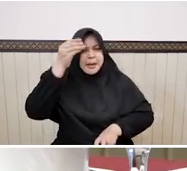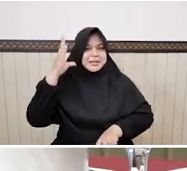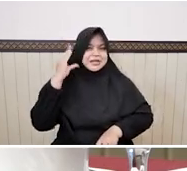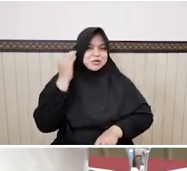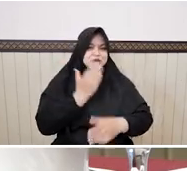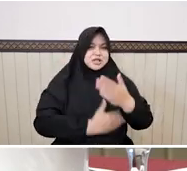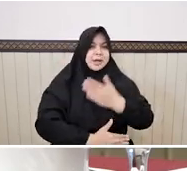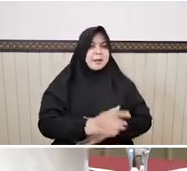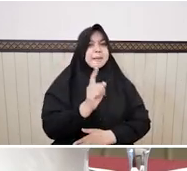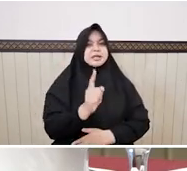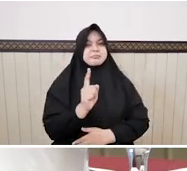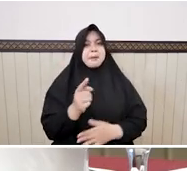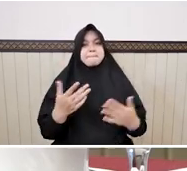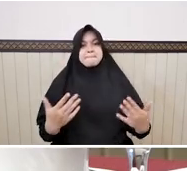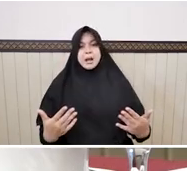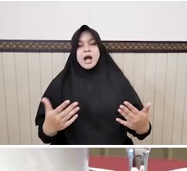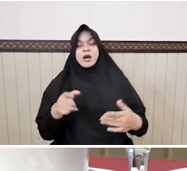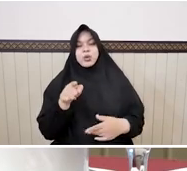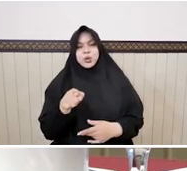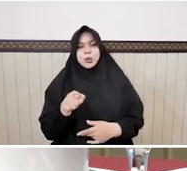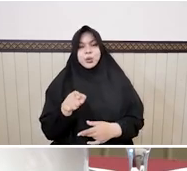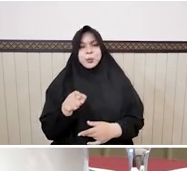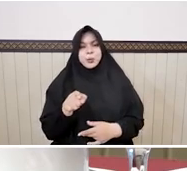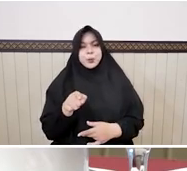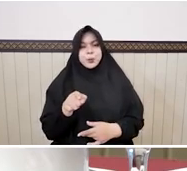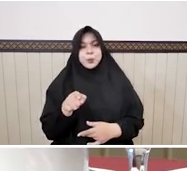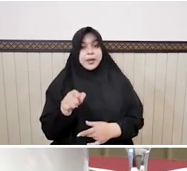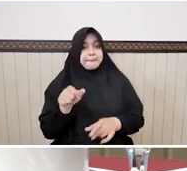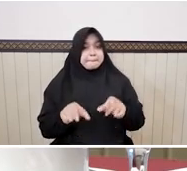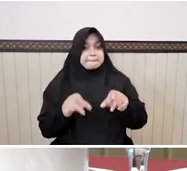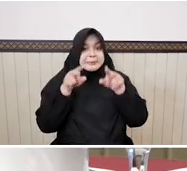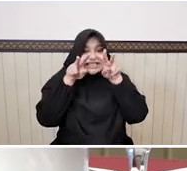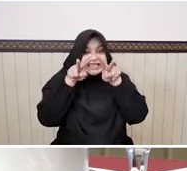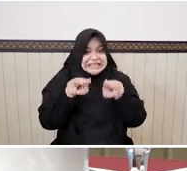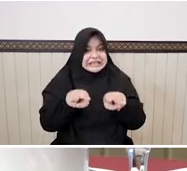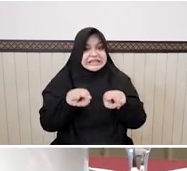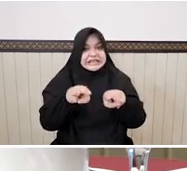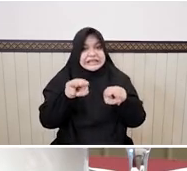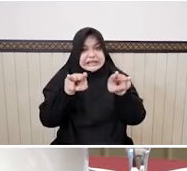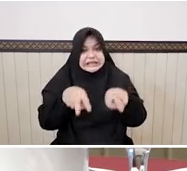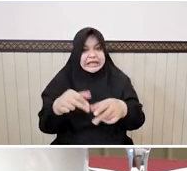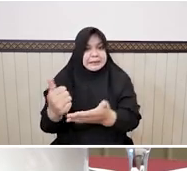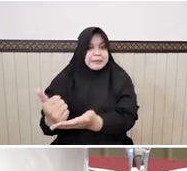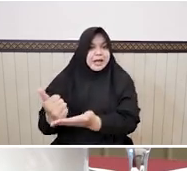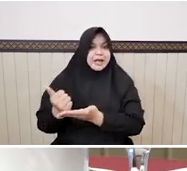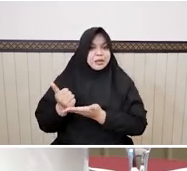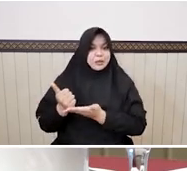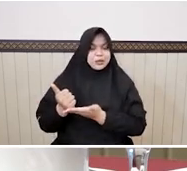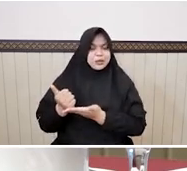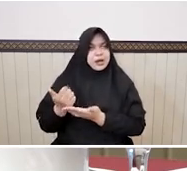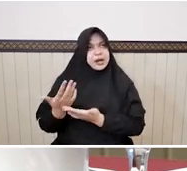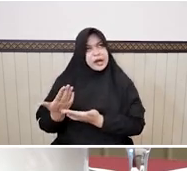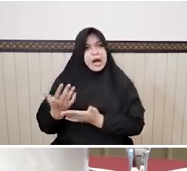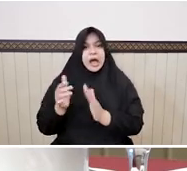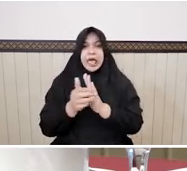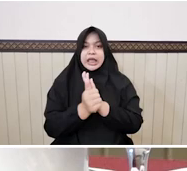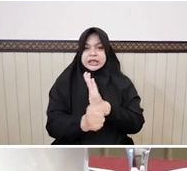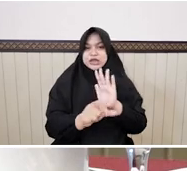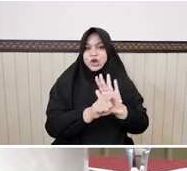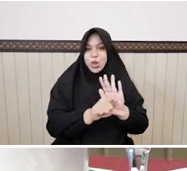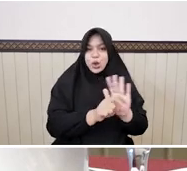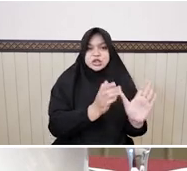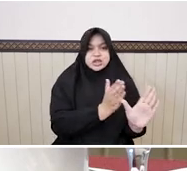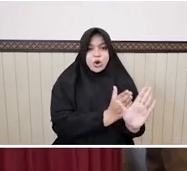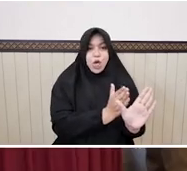Kenapa harus paham karena dia pakai akhirnya si penyedih juga dibantu oleh apa ahli misalnya